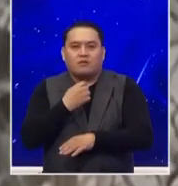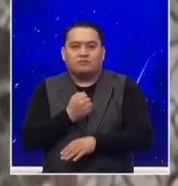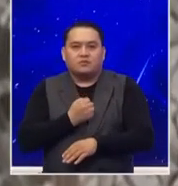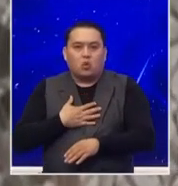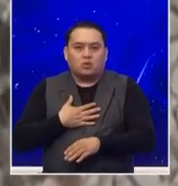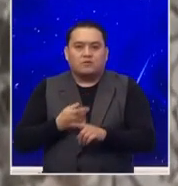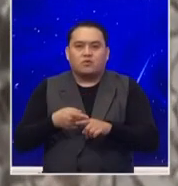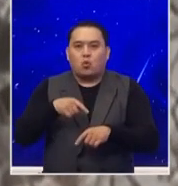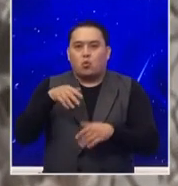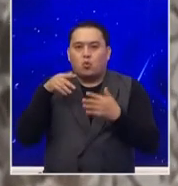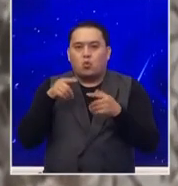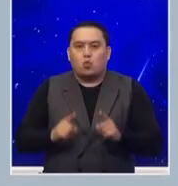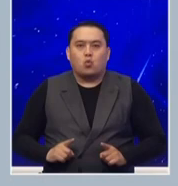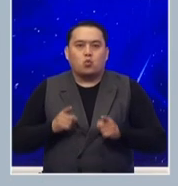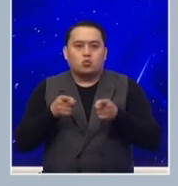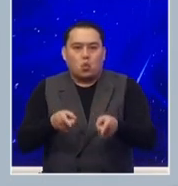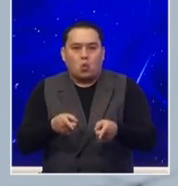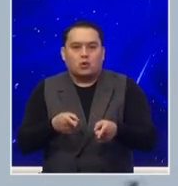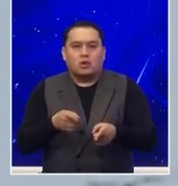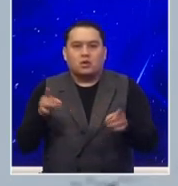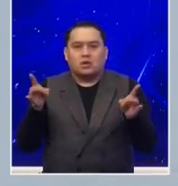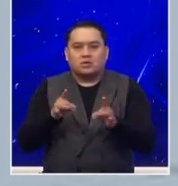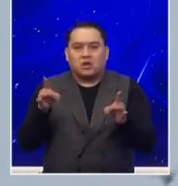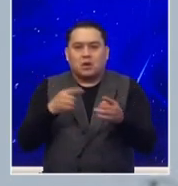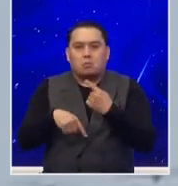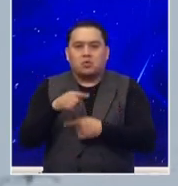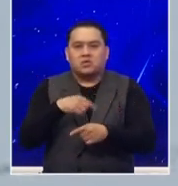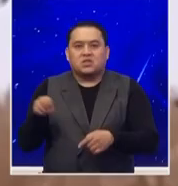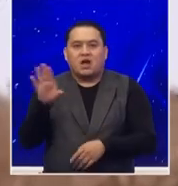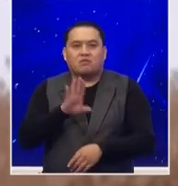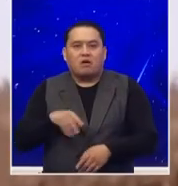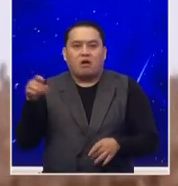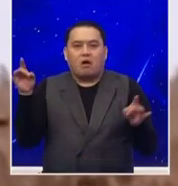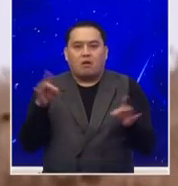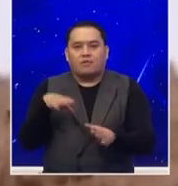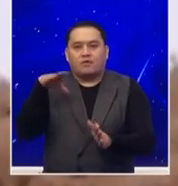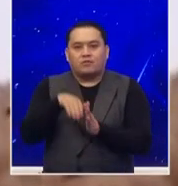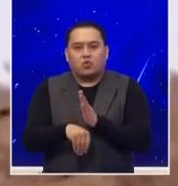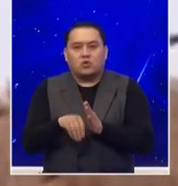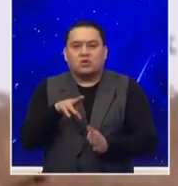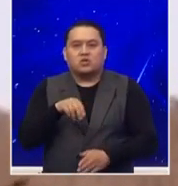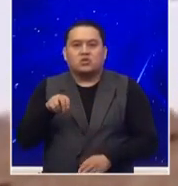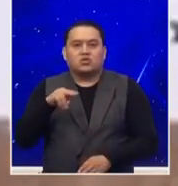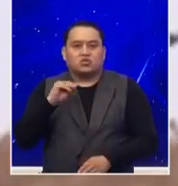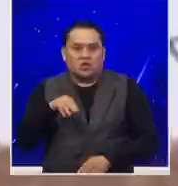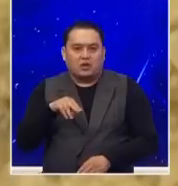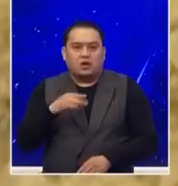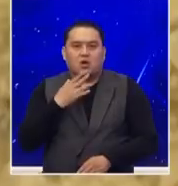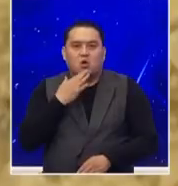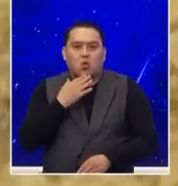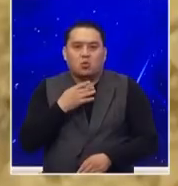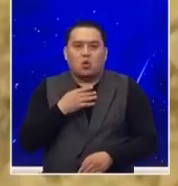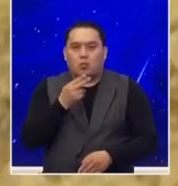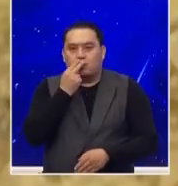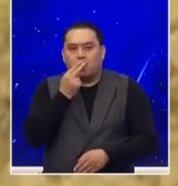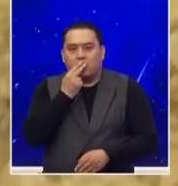конфликтов. Угрозу птицам представляет и ресторанный бизнес. В меню европейских кафе внесли новое блюдо – дичь. Зарубежные гурманы не